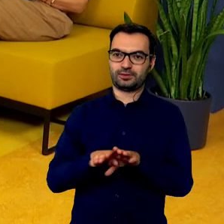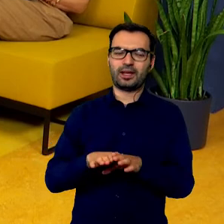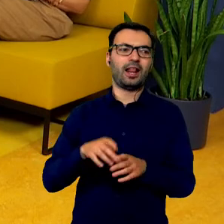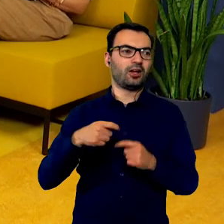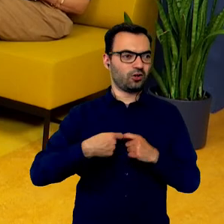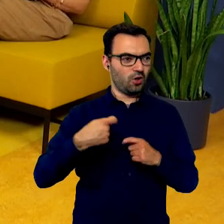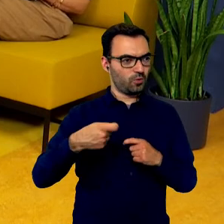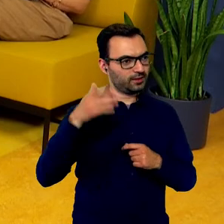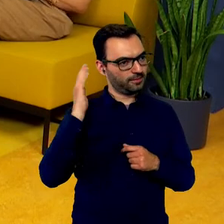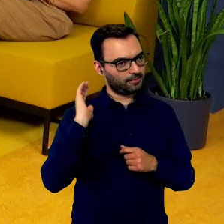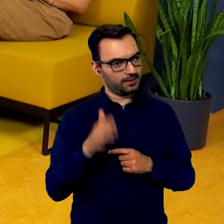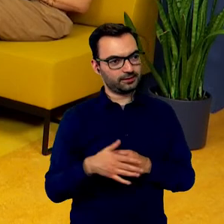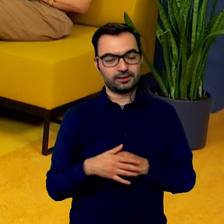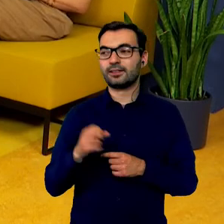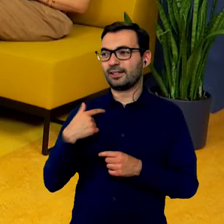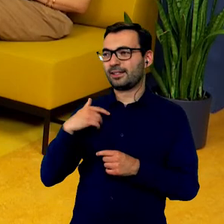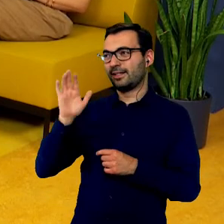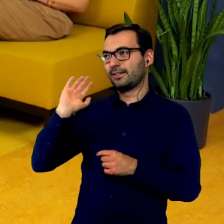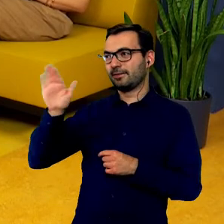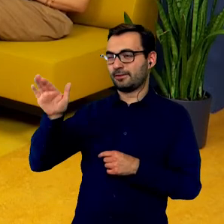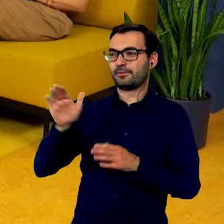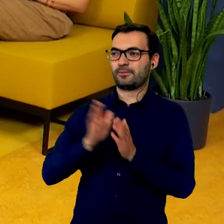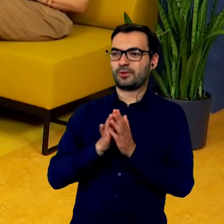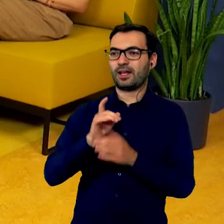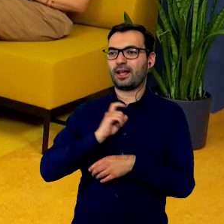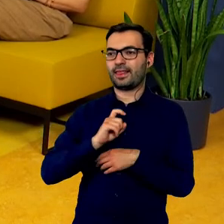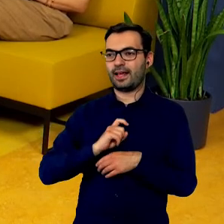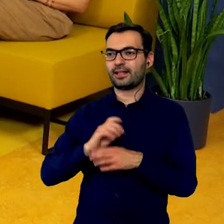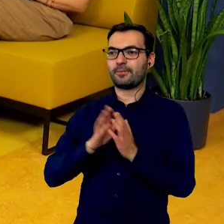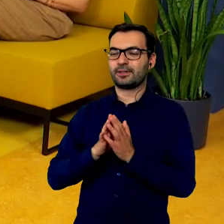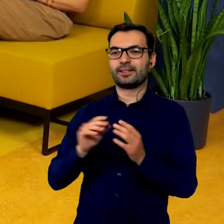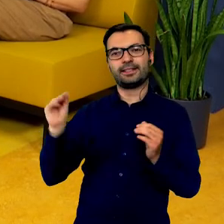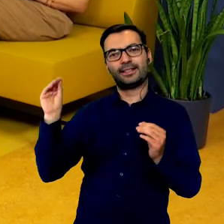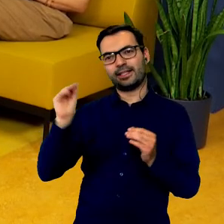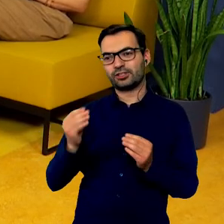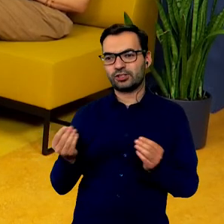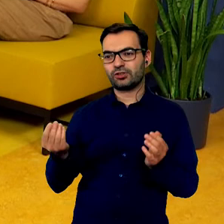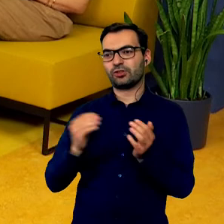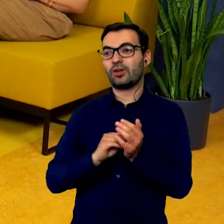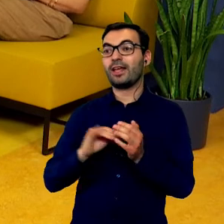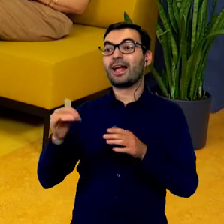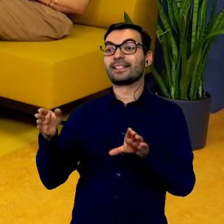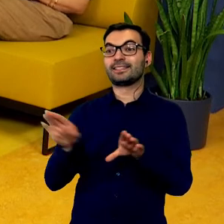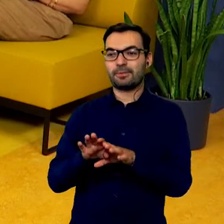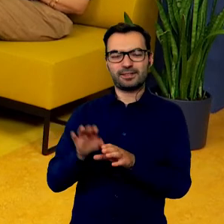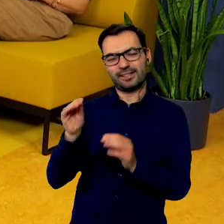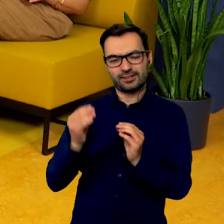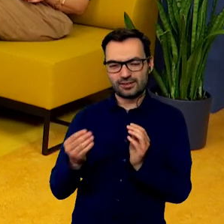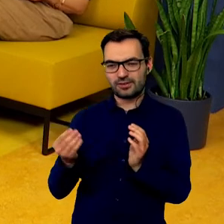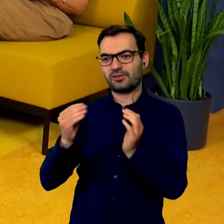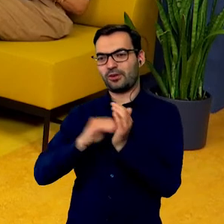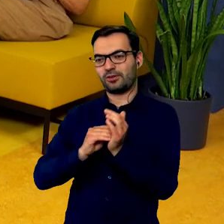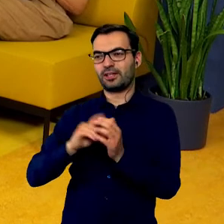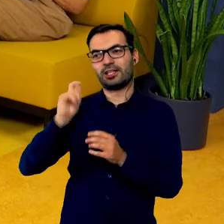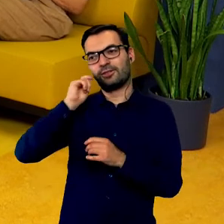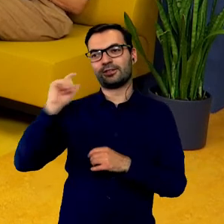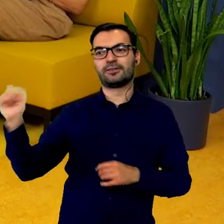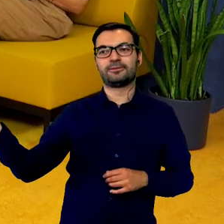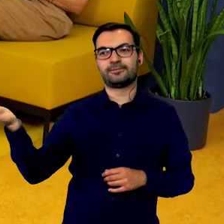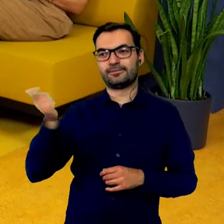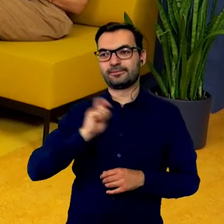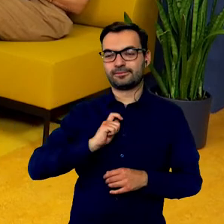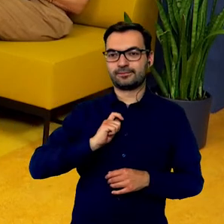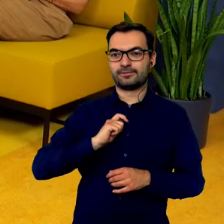dalszy nastąpi, tak? Bo prosiłam kończy. Właśnie redakcję, redaktorki, żeby jeszcze dodać po zamknięciu książki. I dziewczyny